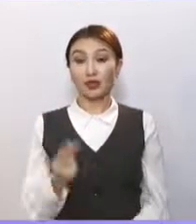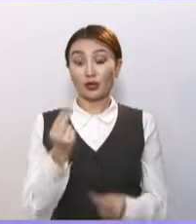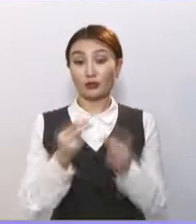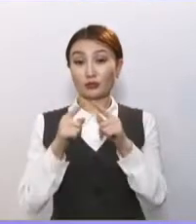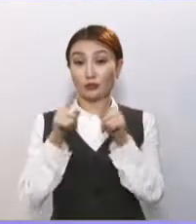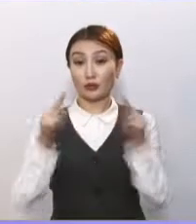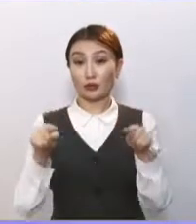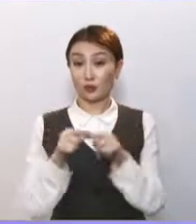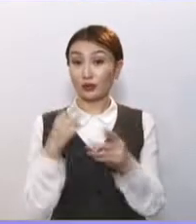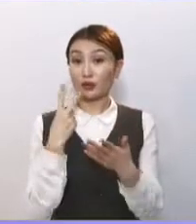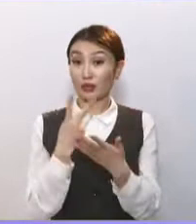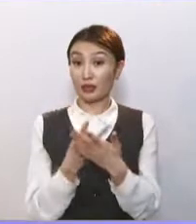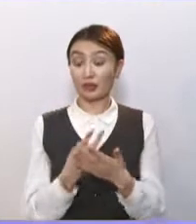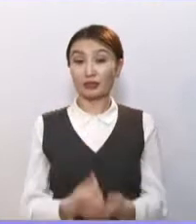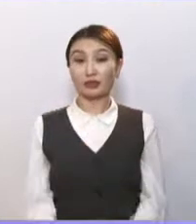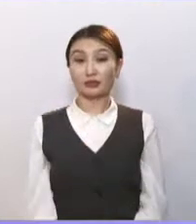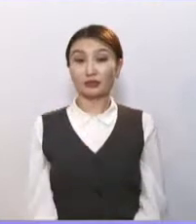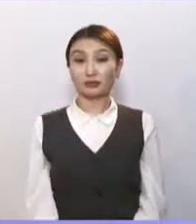Сүрөттөрдү карагылачы.